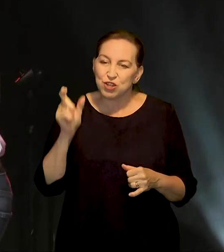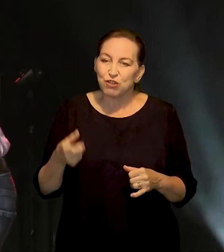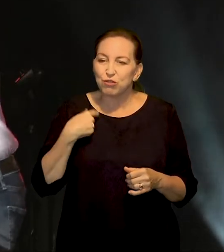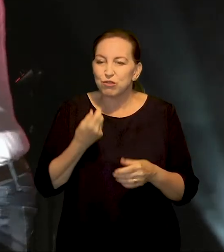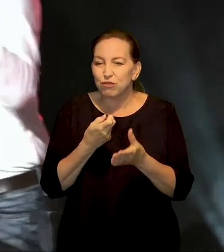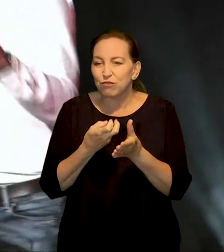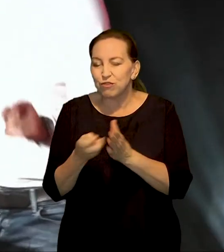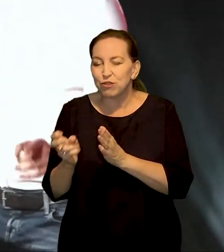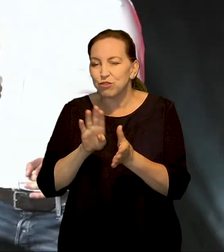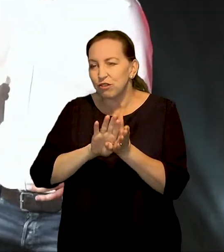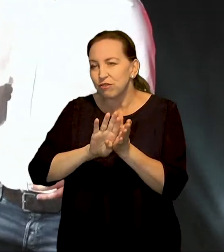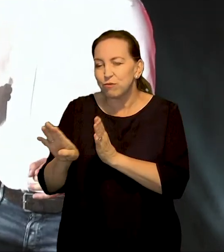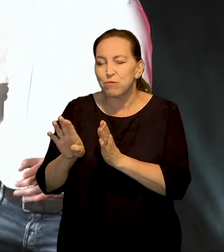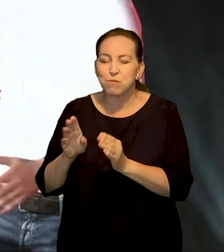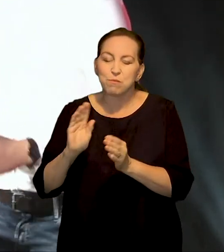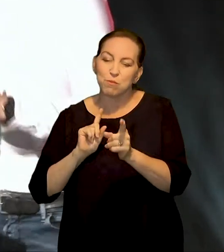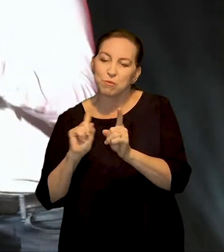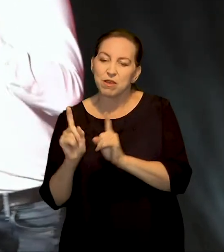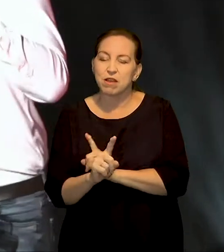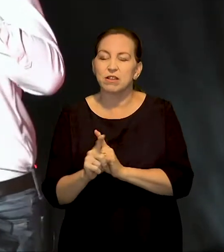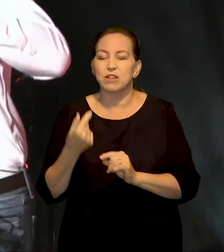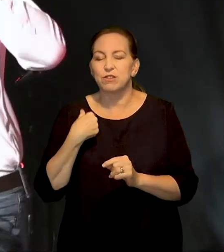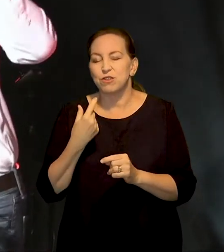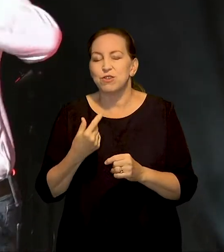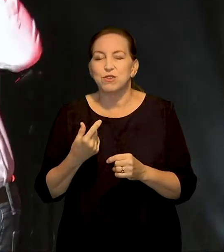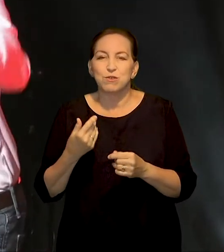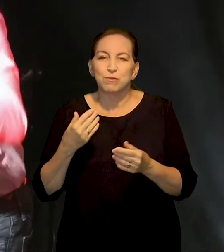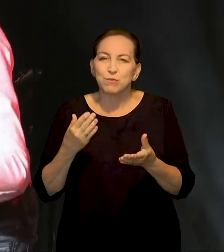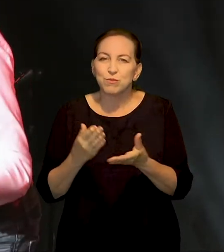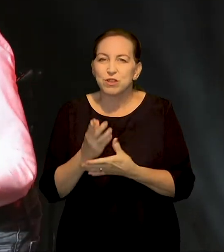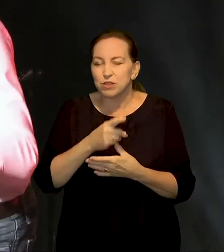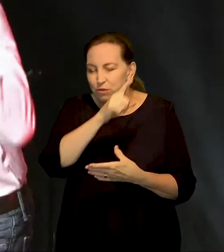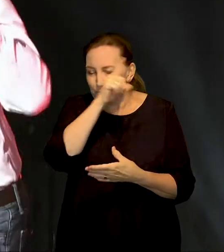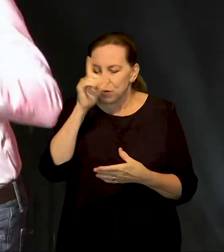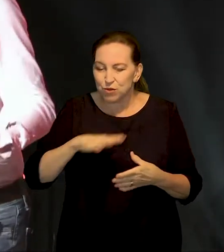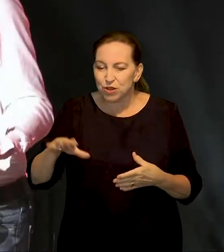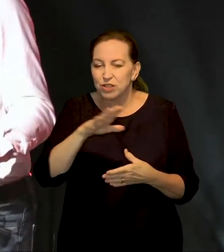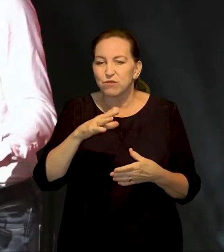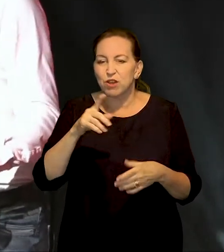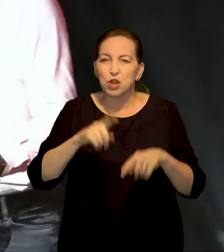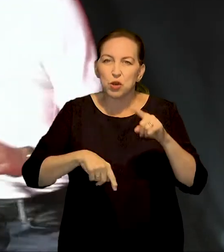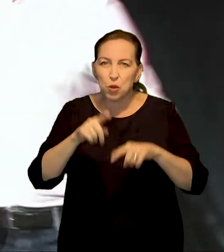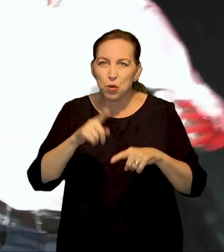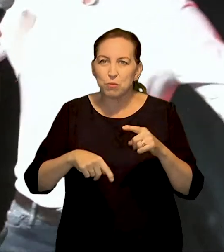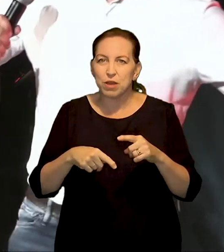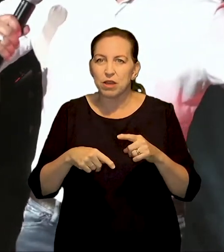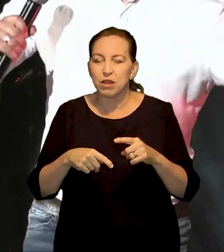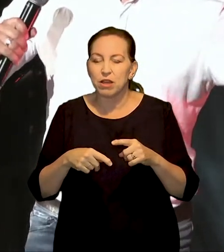Wchodząc głębiej, możliwe, że stali tam ludzie, ci o tej godzinie 17